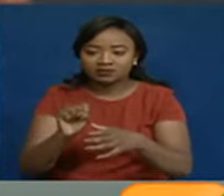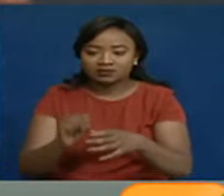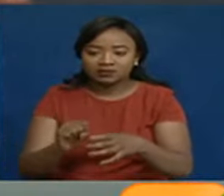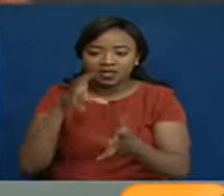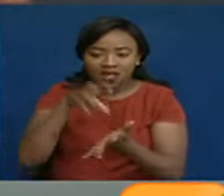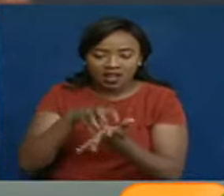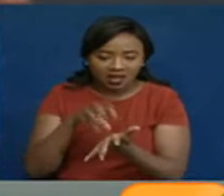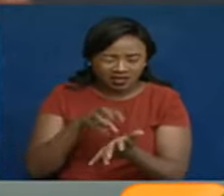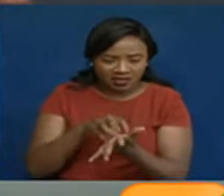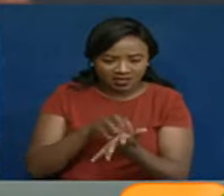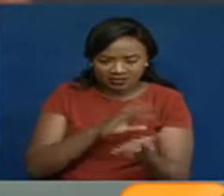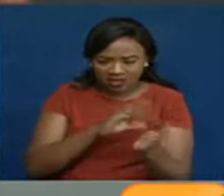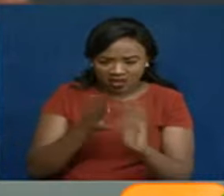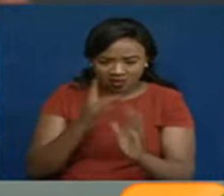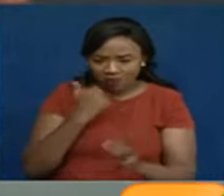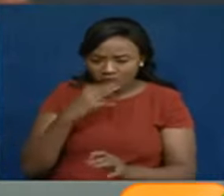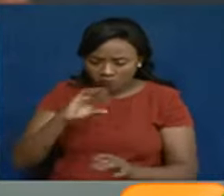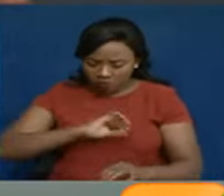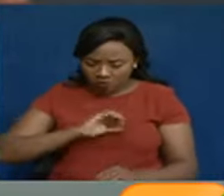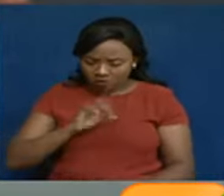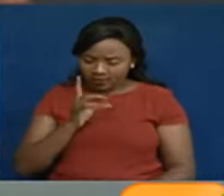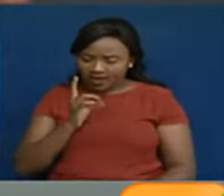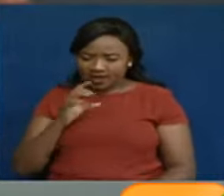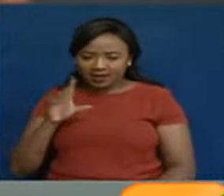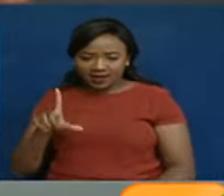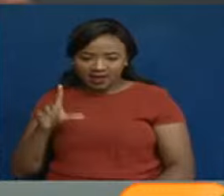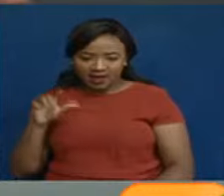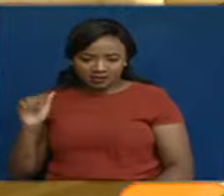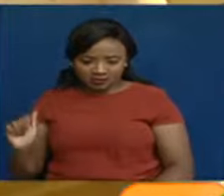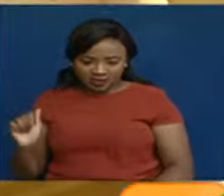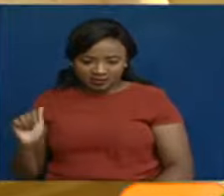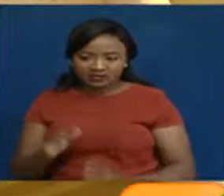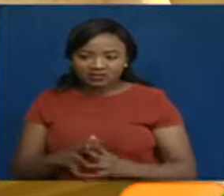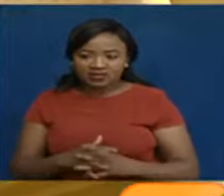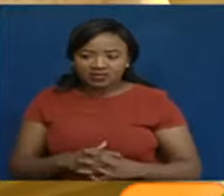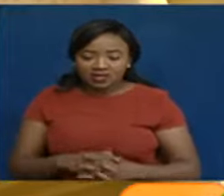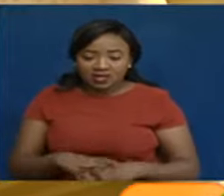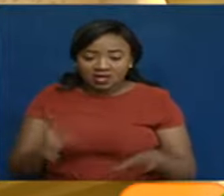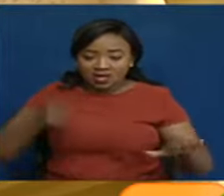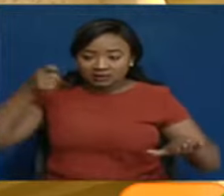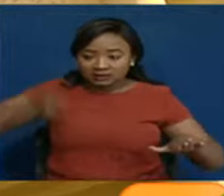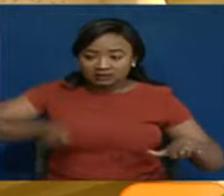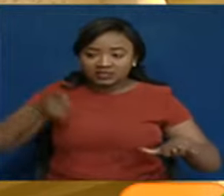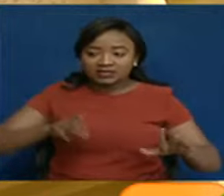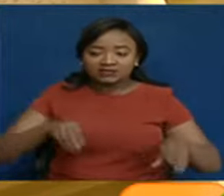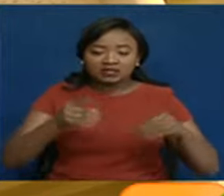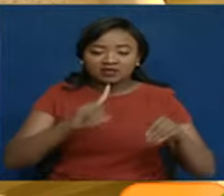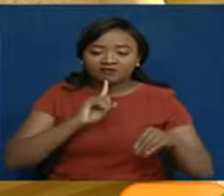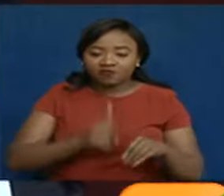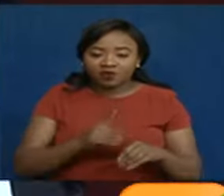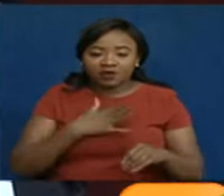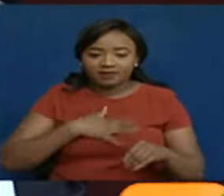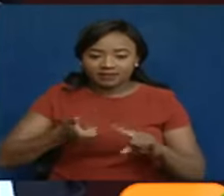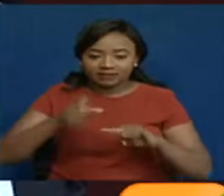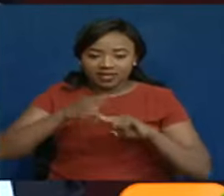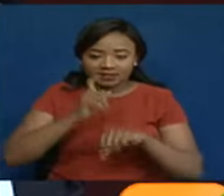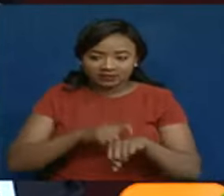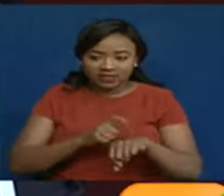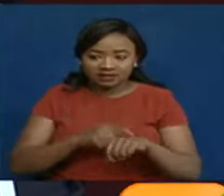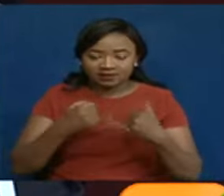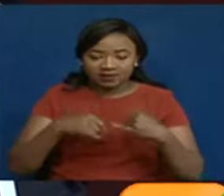mzozo wa umiliki wa kampuni ya bima ya Direct Line Assurance. Hakimu Dolfina Alego ametoa amri kuongeza muda wa utekelezaji wa agizo